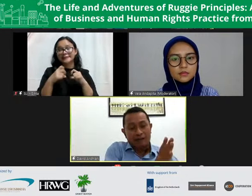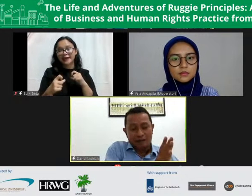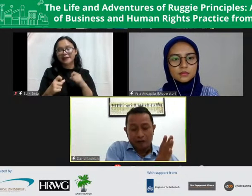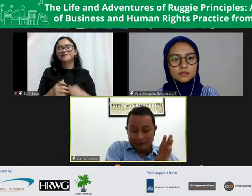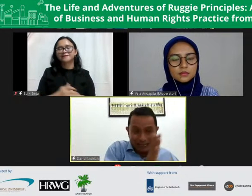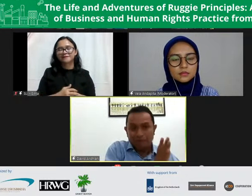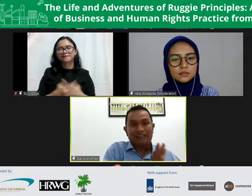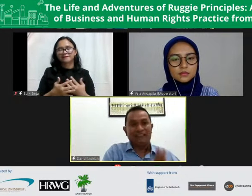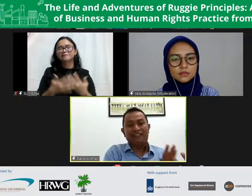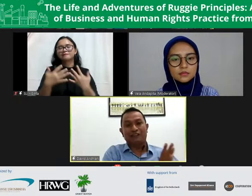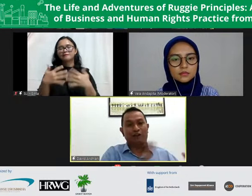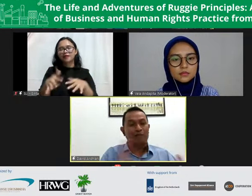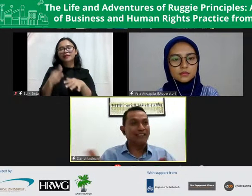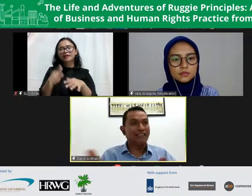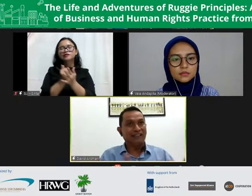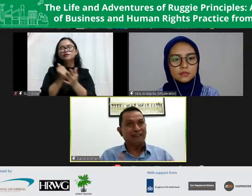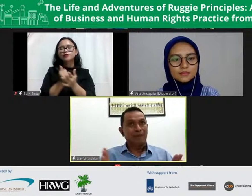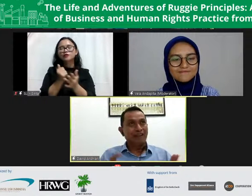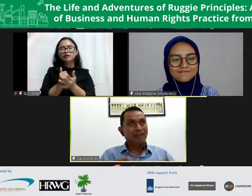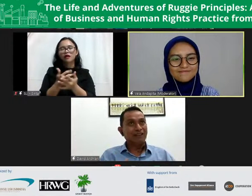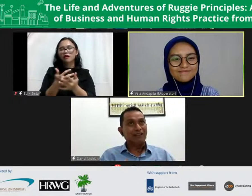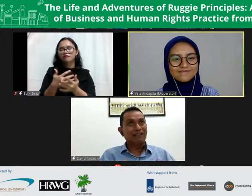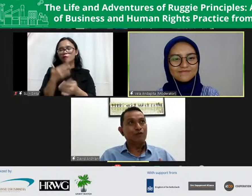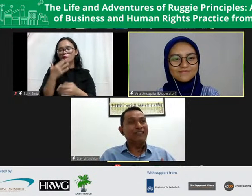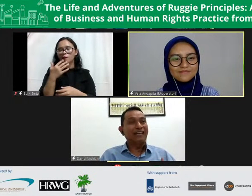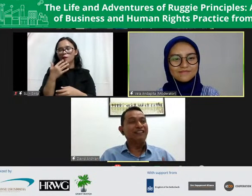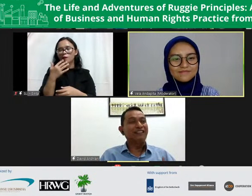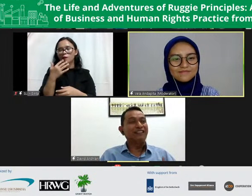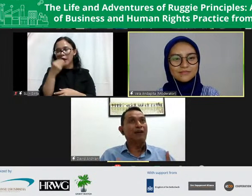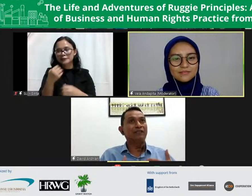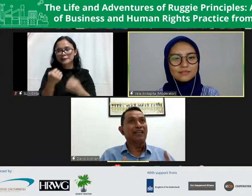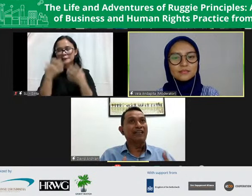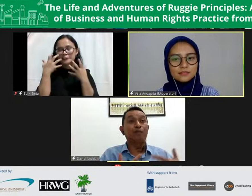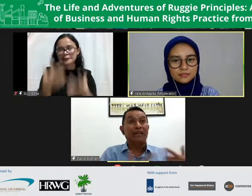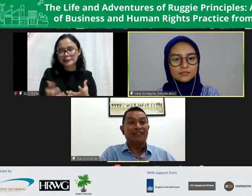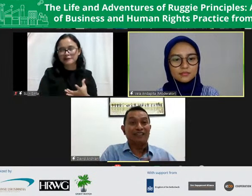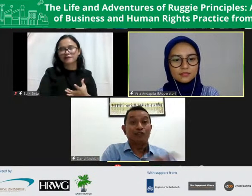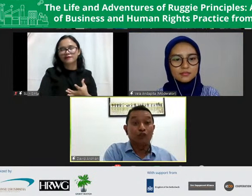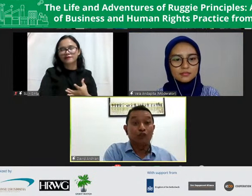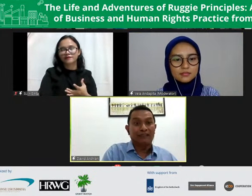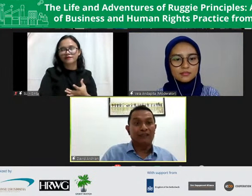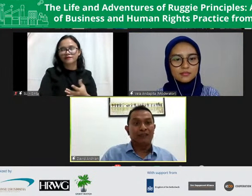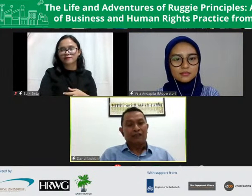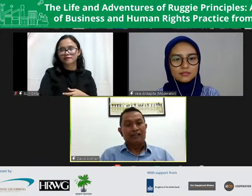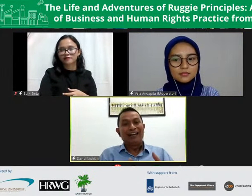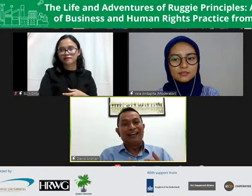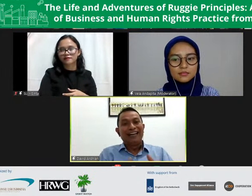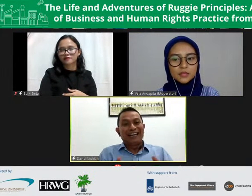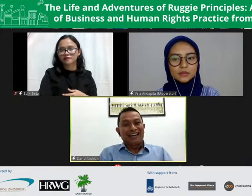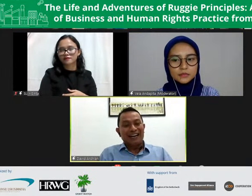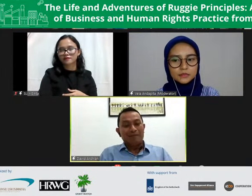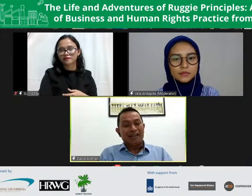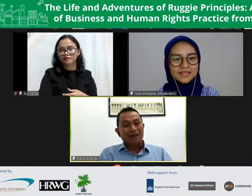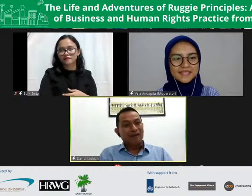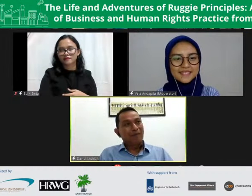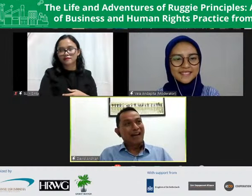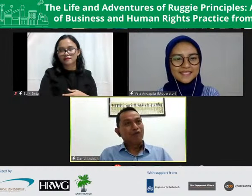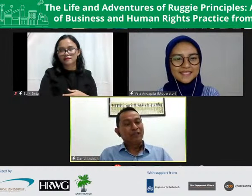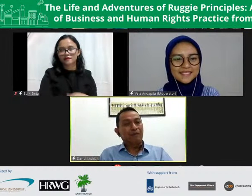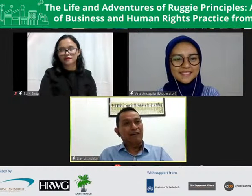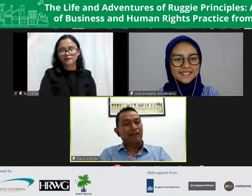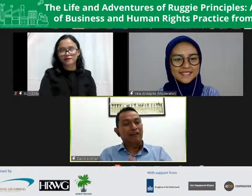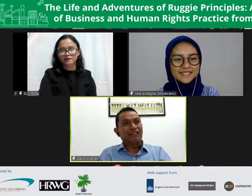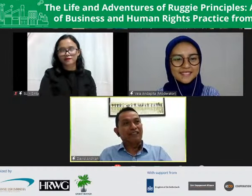memang sangat berat ini di sektor pangan ini kesulitan di dalam upaya mencari subjek yang dituntut kan karena apa